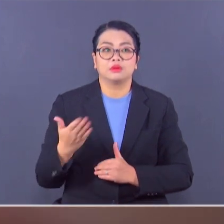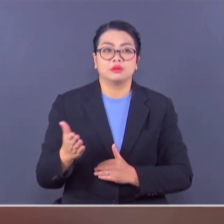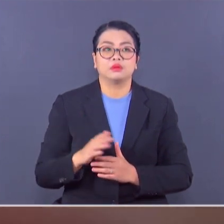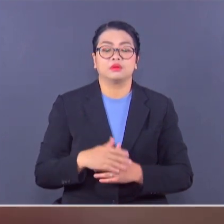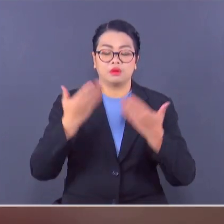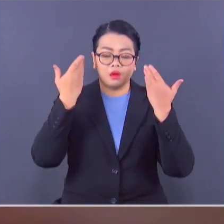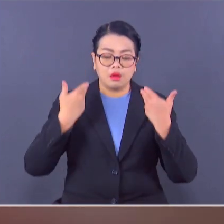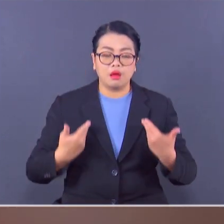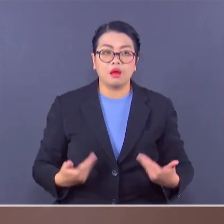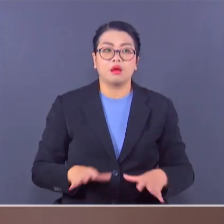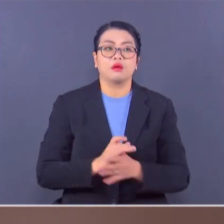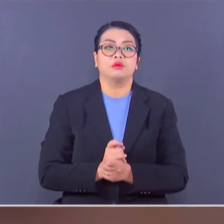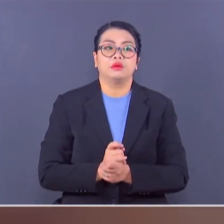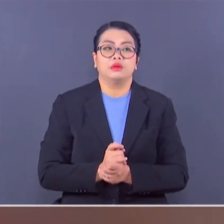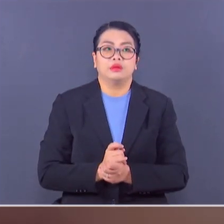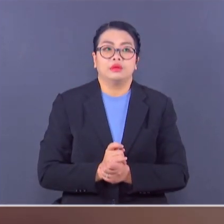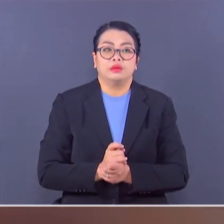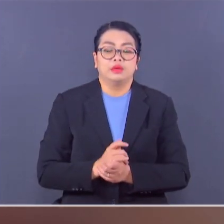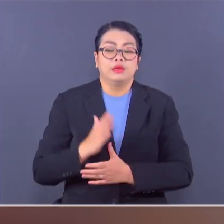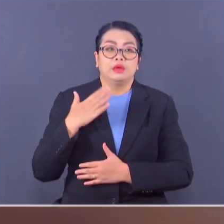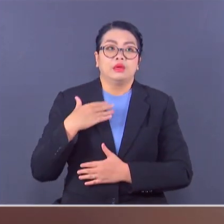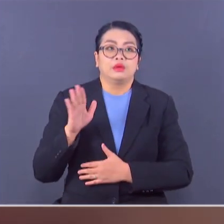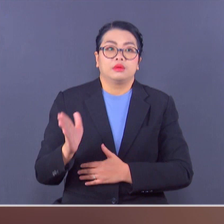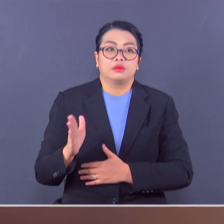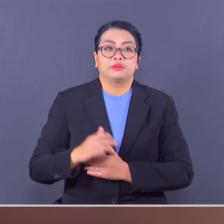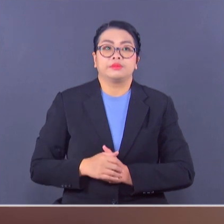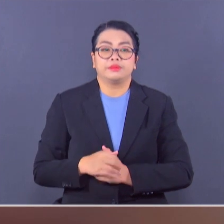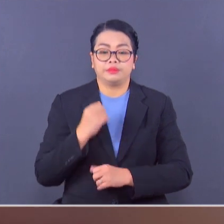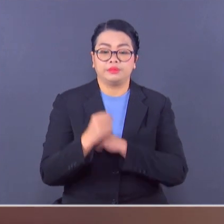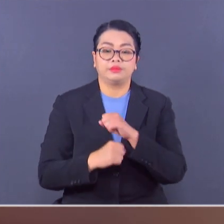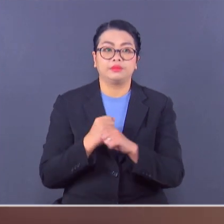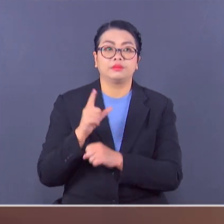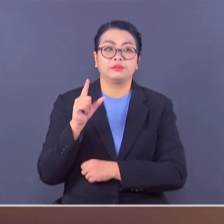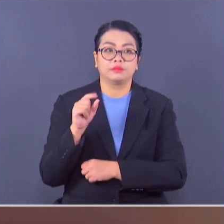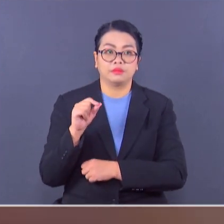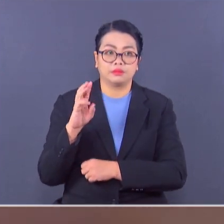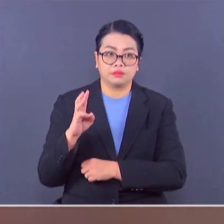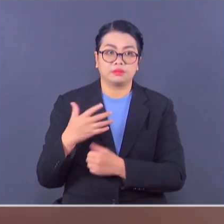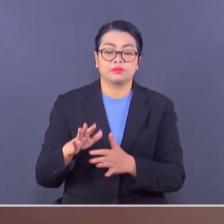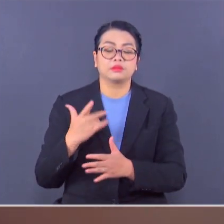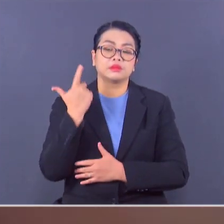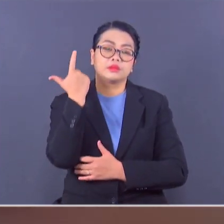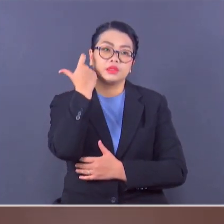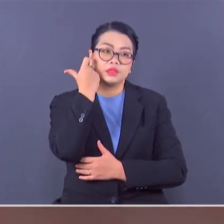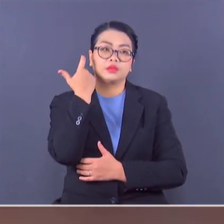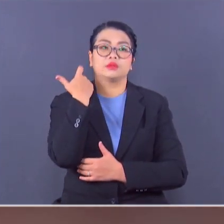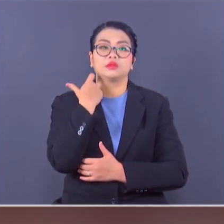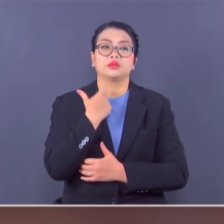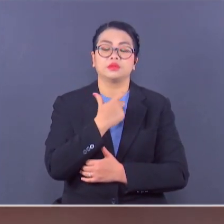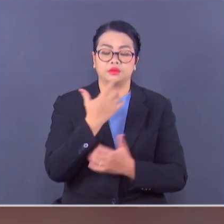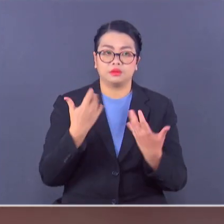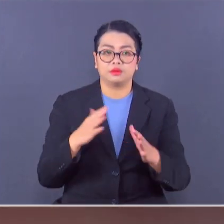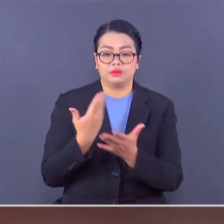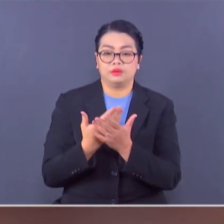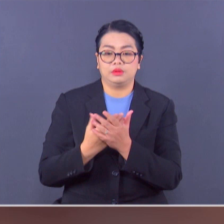อาการที่เกิดขึ้น หลังจากที่นางแบบสาว stainี้ วัย 26 ปี เธอใช้บริการ ชีดฟิลเลอร์ ใน